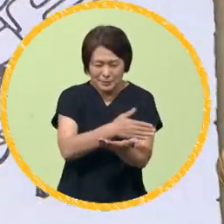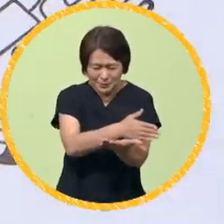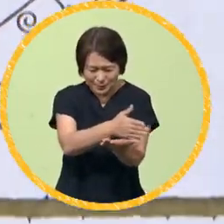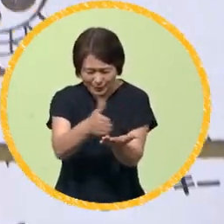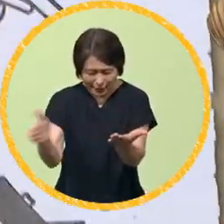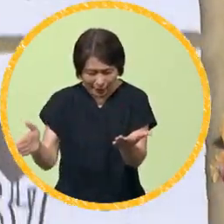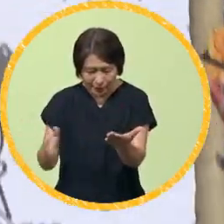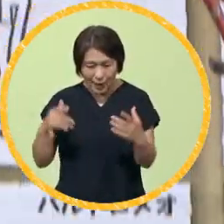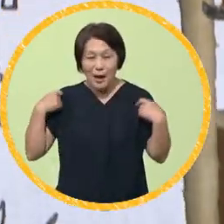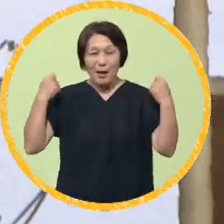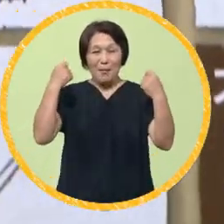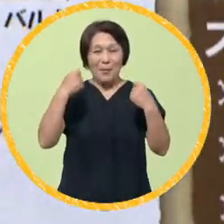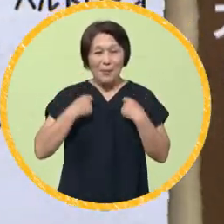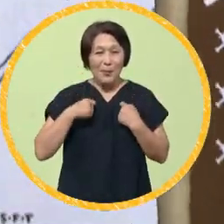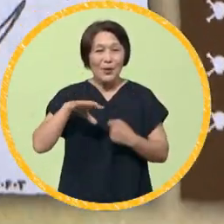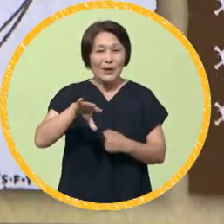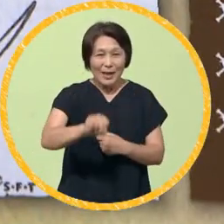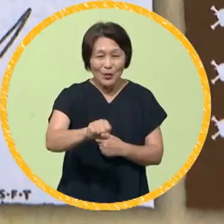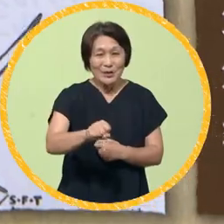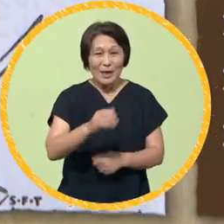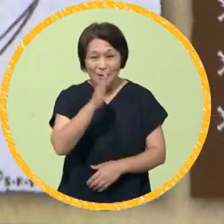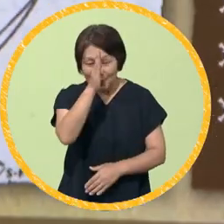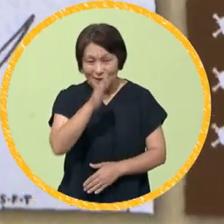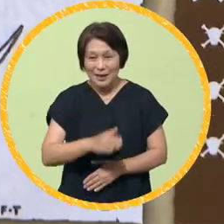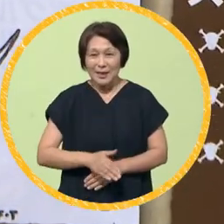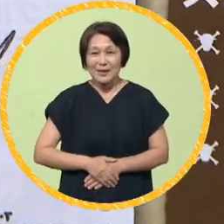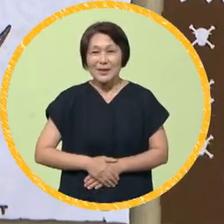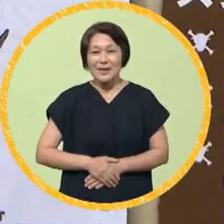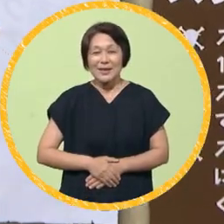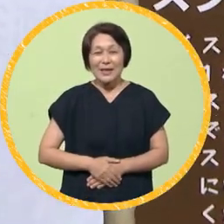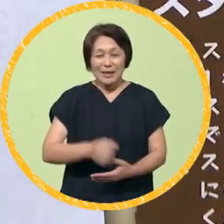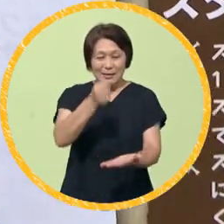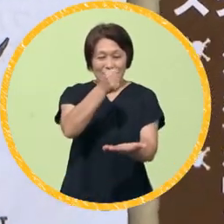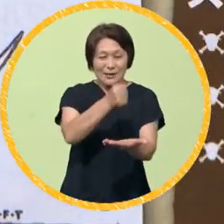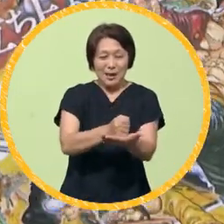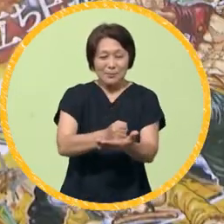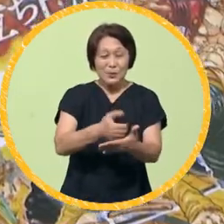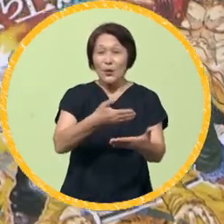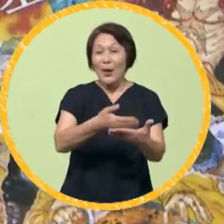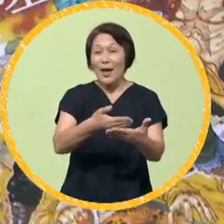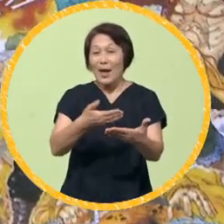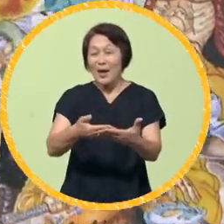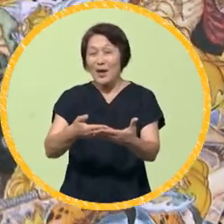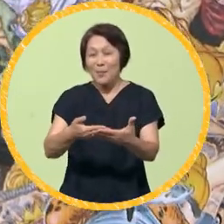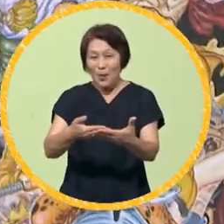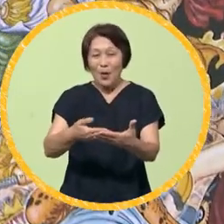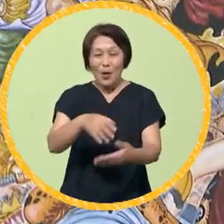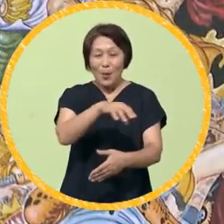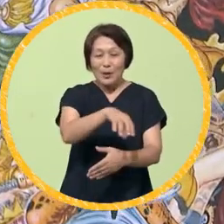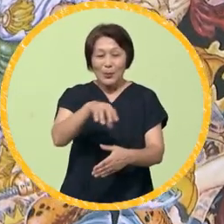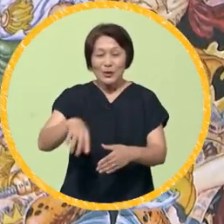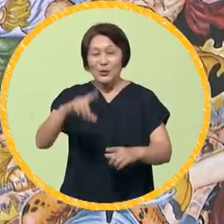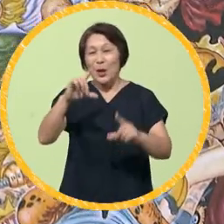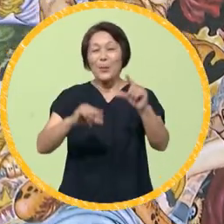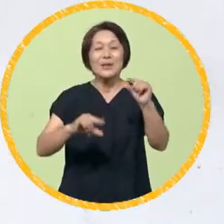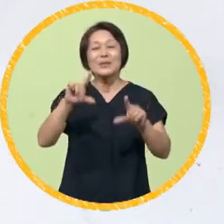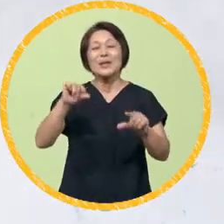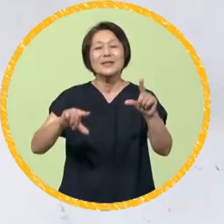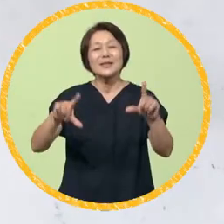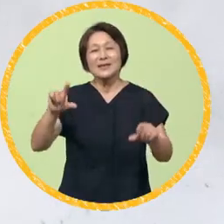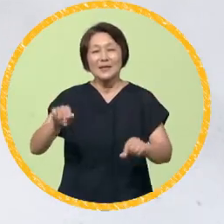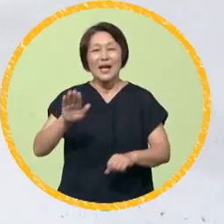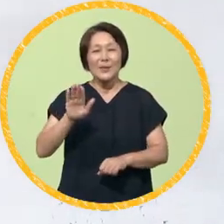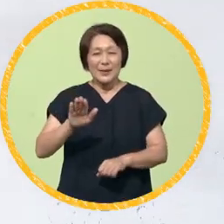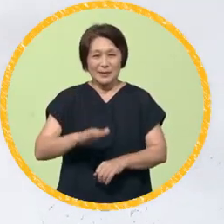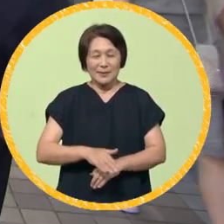ひスカジャンをゲットしてほしいなというふうに思ってます。 すごい、このスタンプもまた一つ一つ場所によって そうなんです、 デザインが違うん